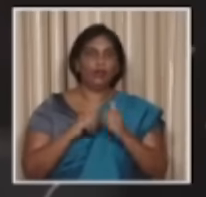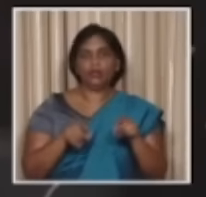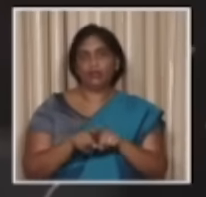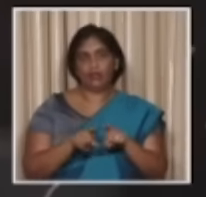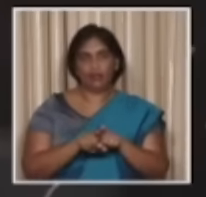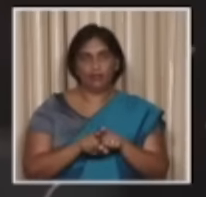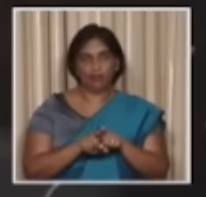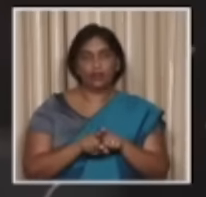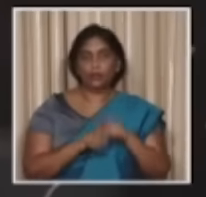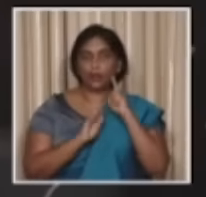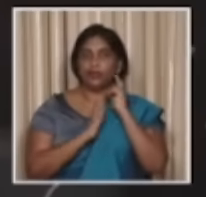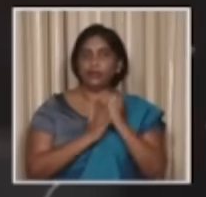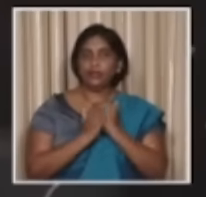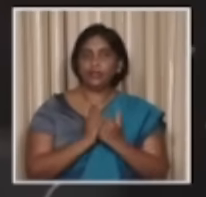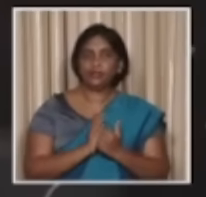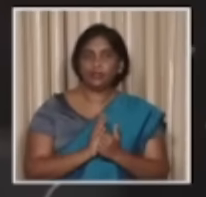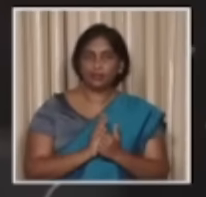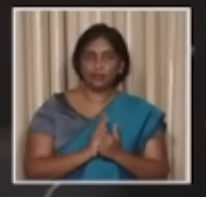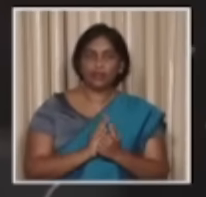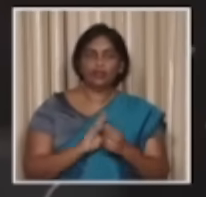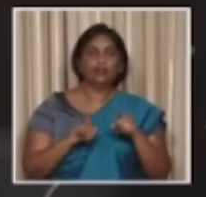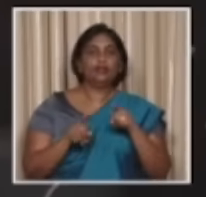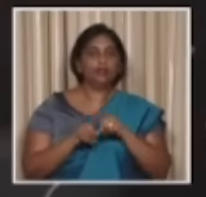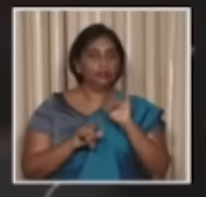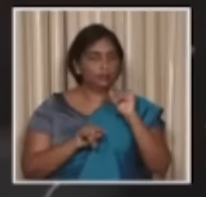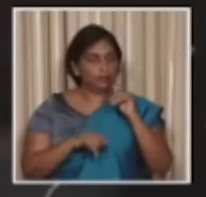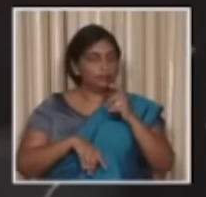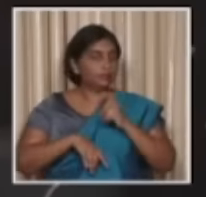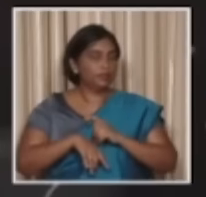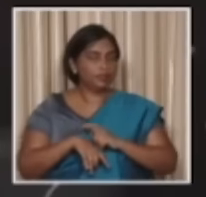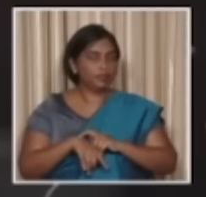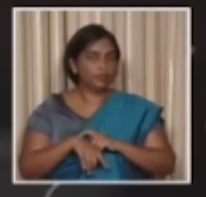හරි වගකීම් බාර ගන්න ඕන.